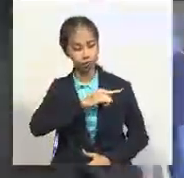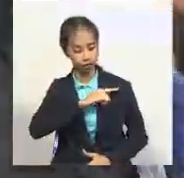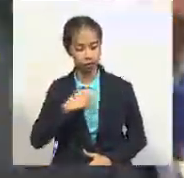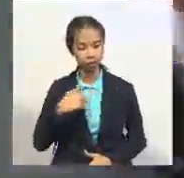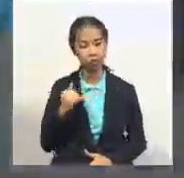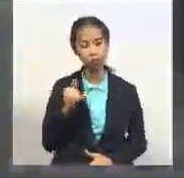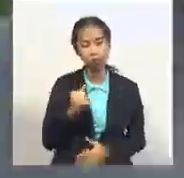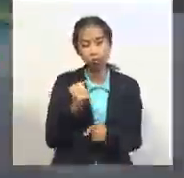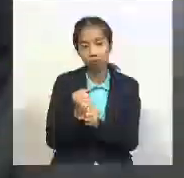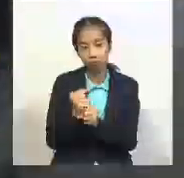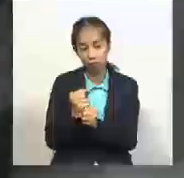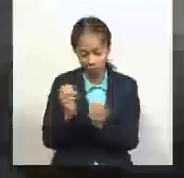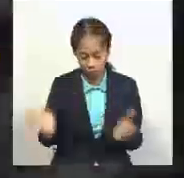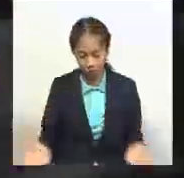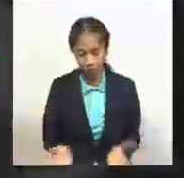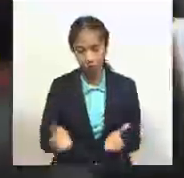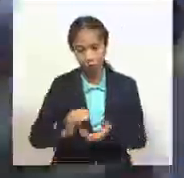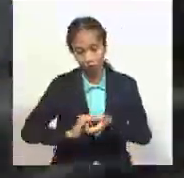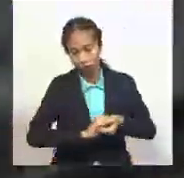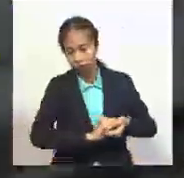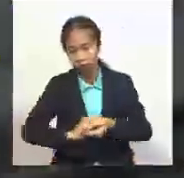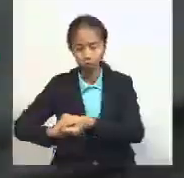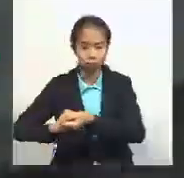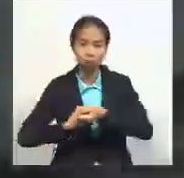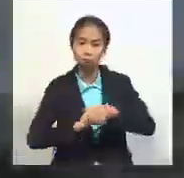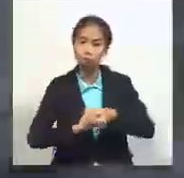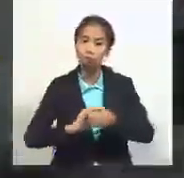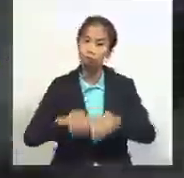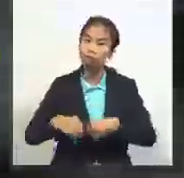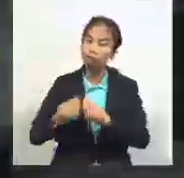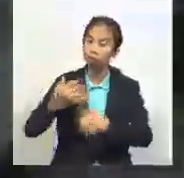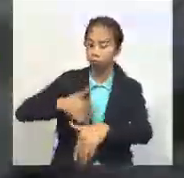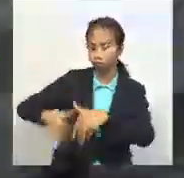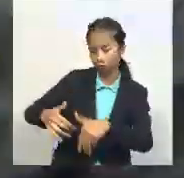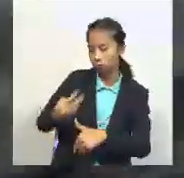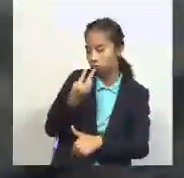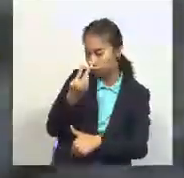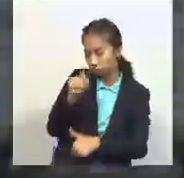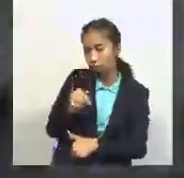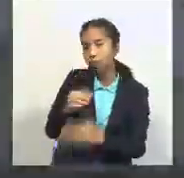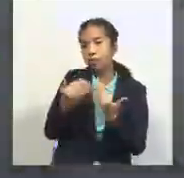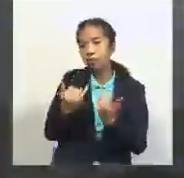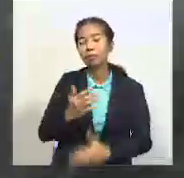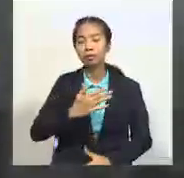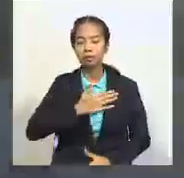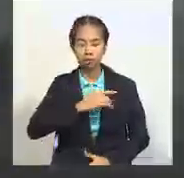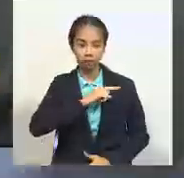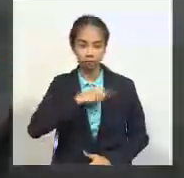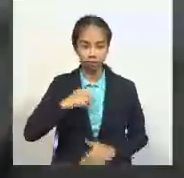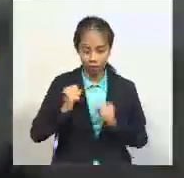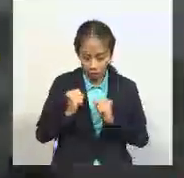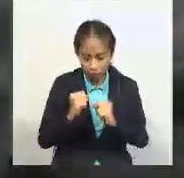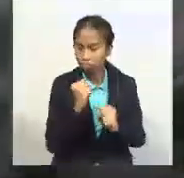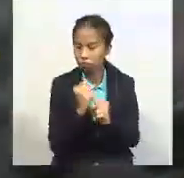นพรรคให้มีความสามัคคีทำงานเป็นหนึ่งเดียวกันเป็นหลักให้กับประชาชนและส่วนตัวนั้นจะพยายามทำ